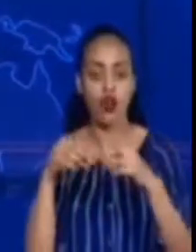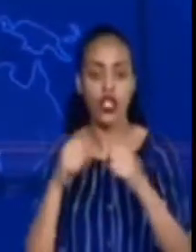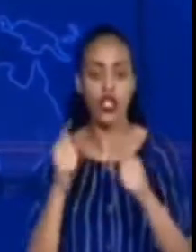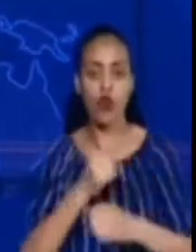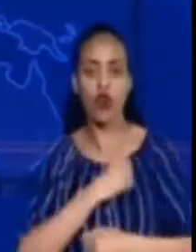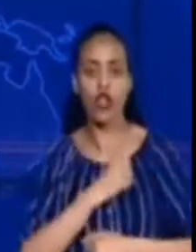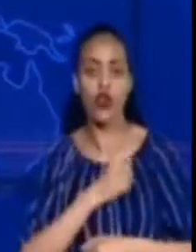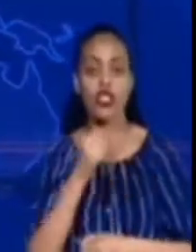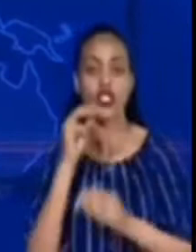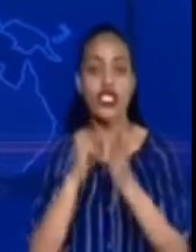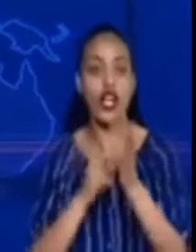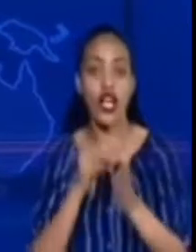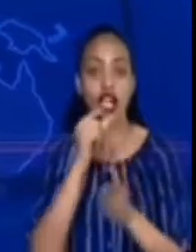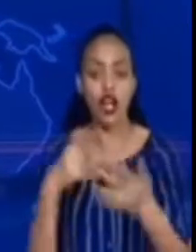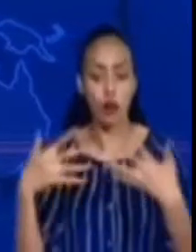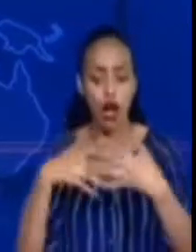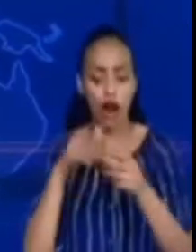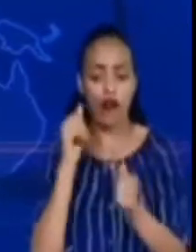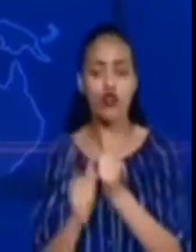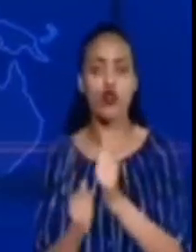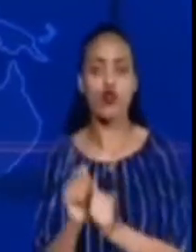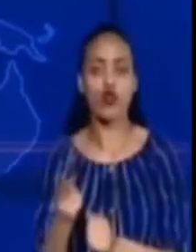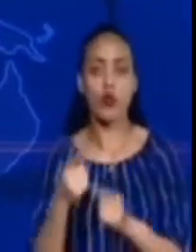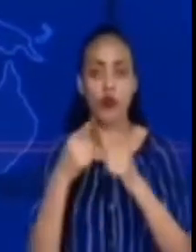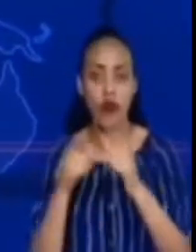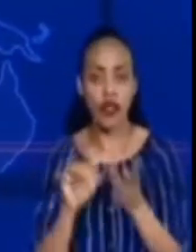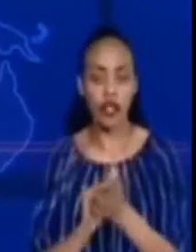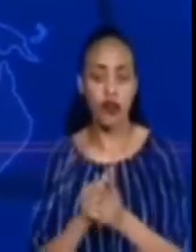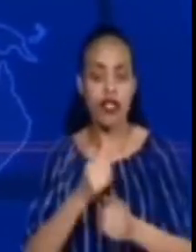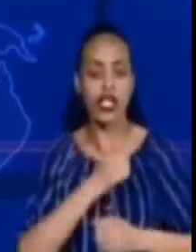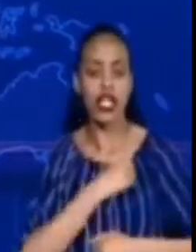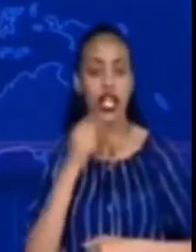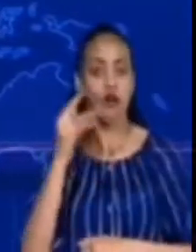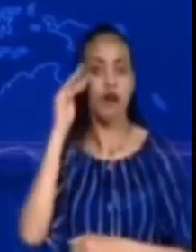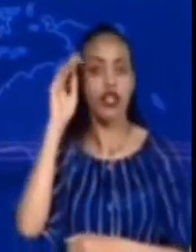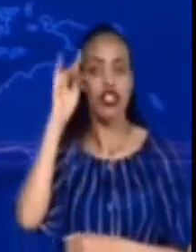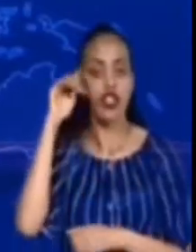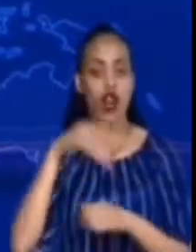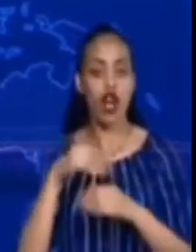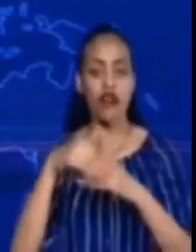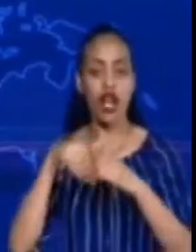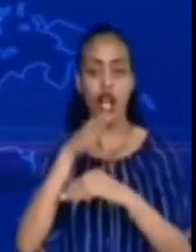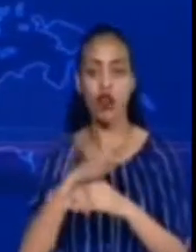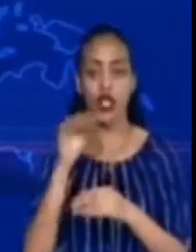አድርጋለሁ ኢንሻአላህ ደሞ ኡስታዝ ይሆናል አይኔ ያየ አይኔ ያየ